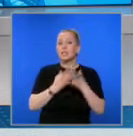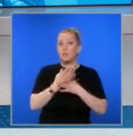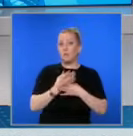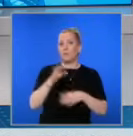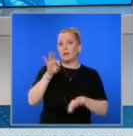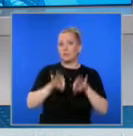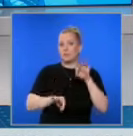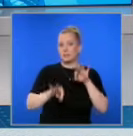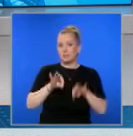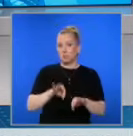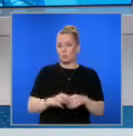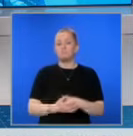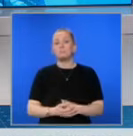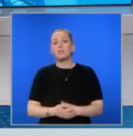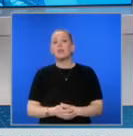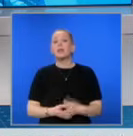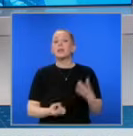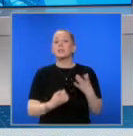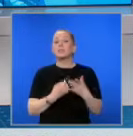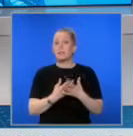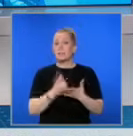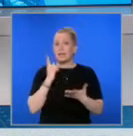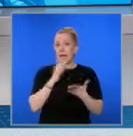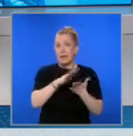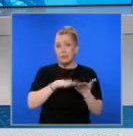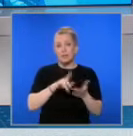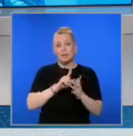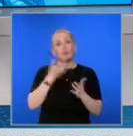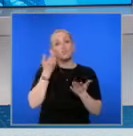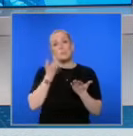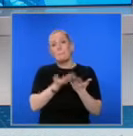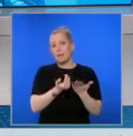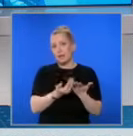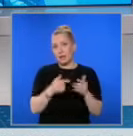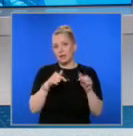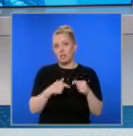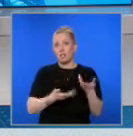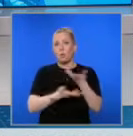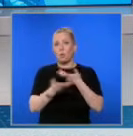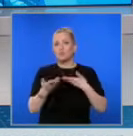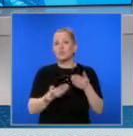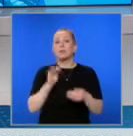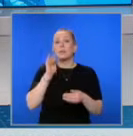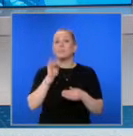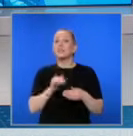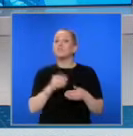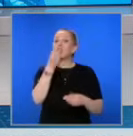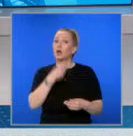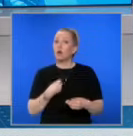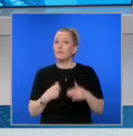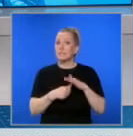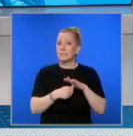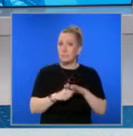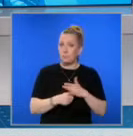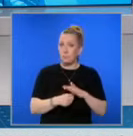на митрополити, синодът реши, че тя е неприложима към този момент и ще се обсъжда на бъдещ църковен събор. По време на днешното